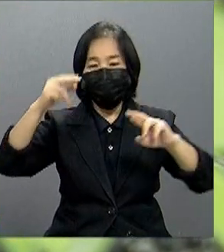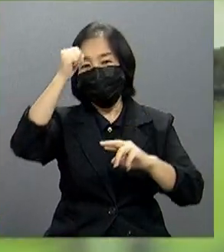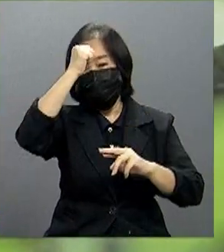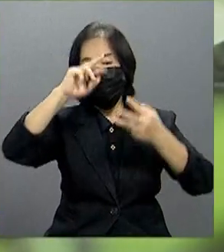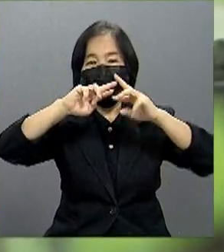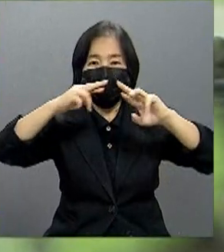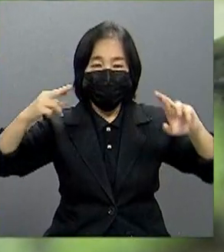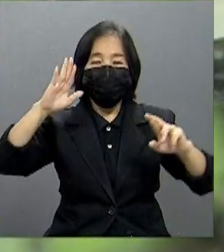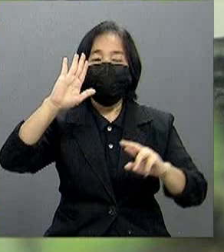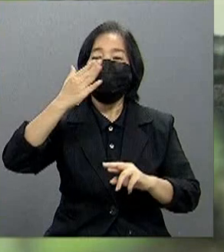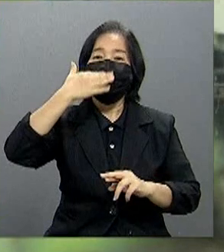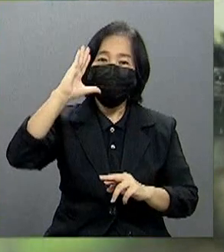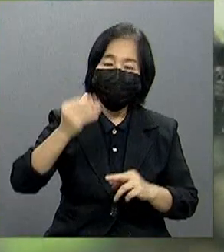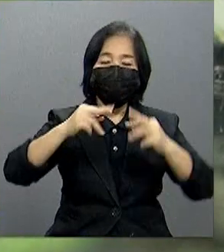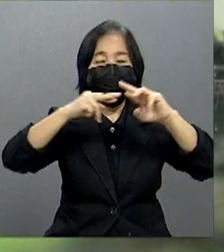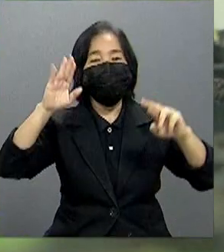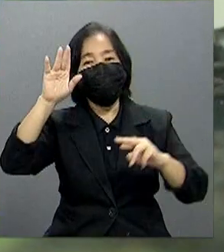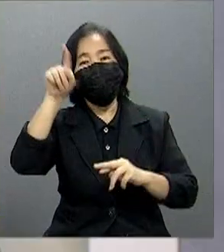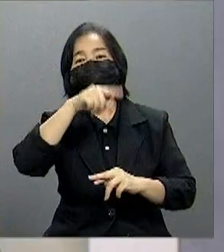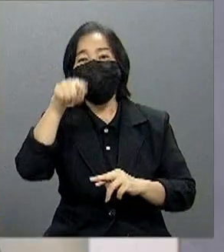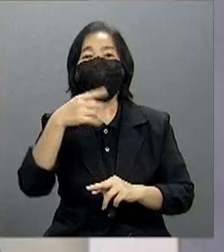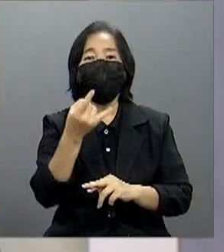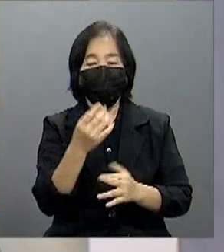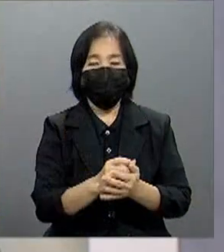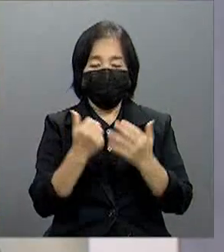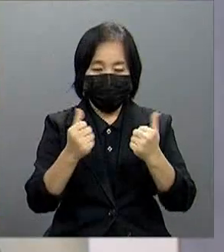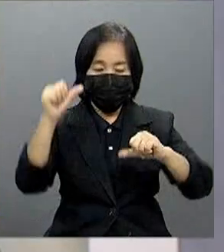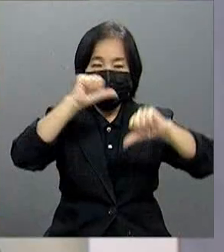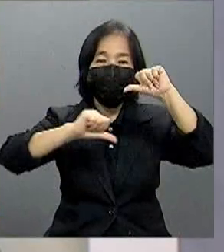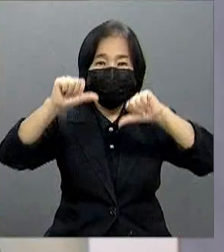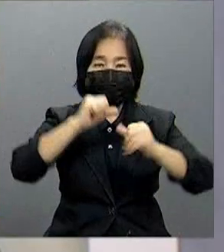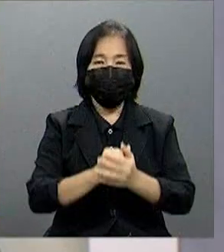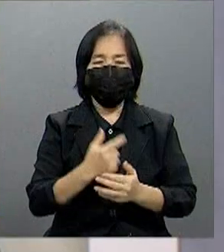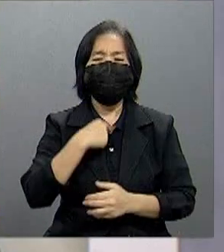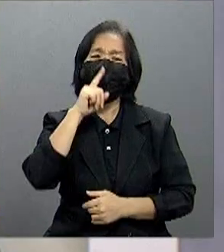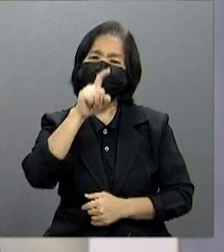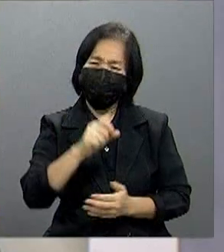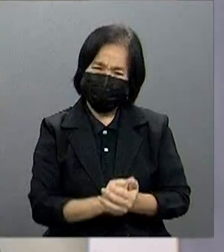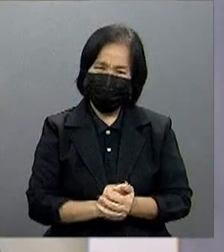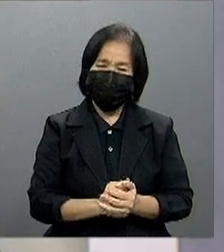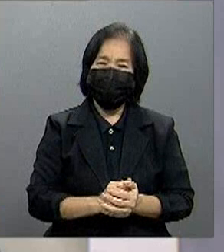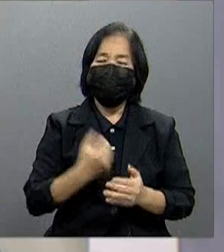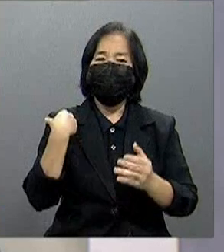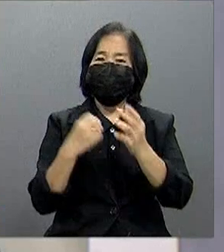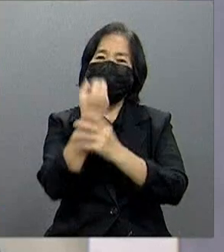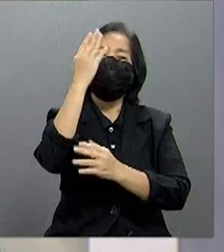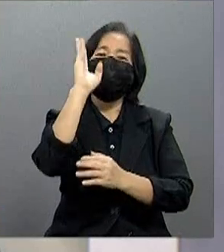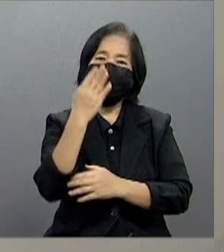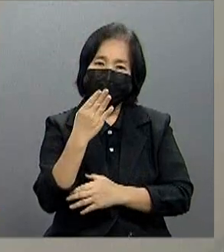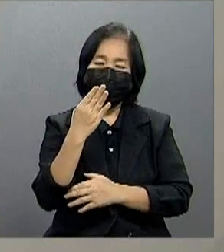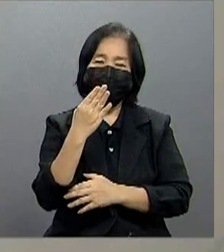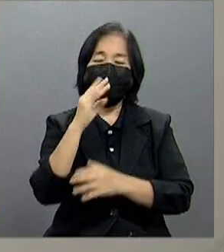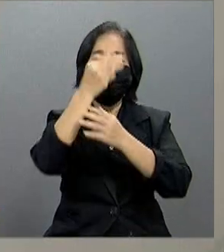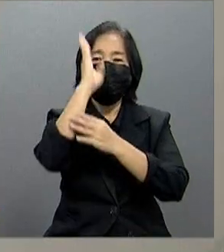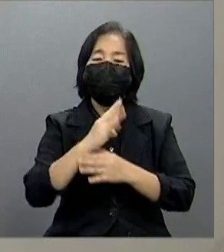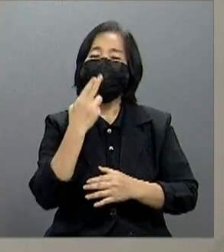ะครับ ครับเราได้ศึกษาเรื่องของผลข้างเคียงในสัตว์ไหมครับว่าผลข้างเคียงมันมีมากน้อยแค่ไหนยังไงอะครับ จริ